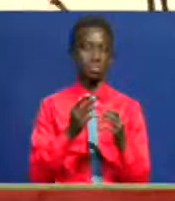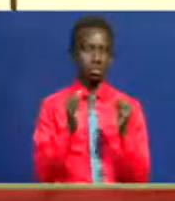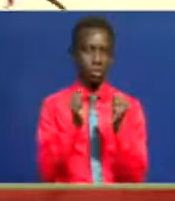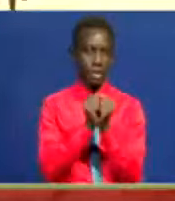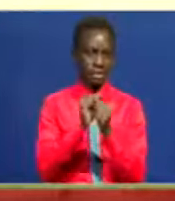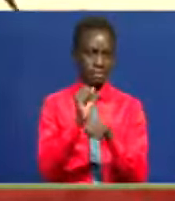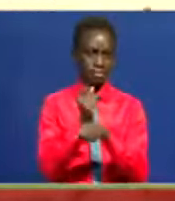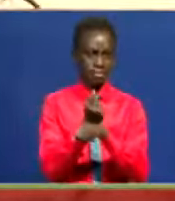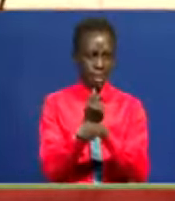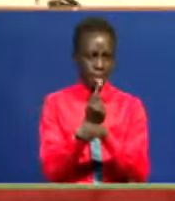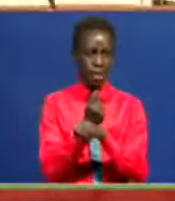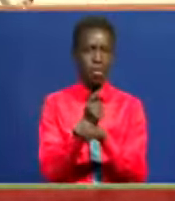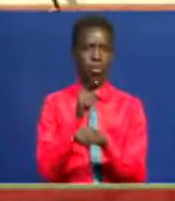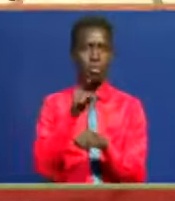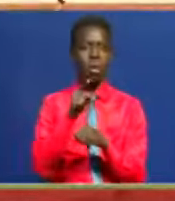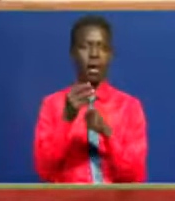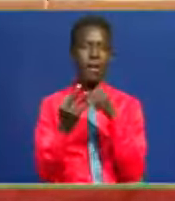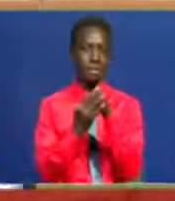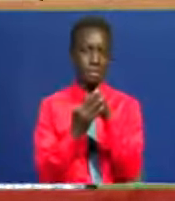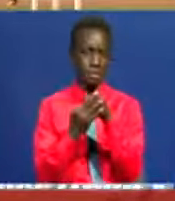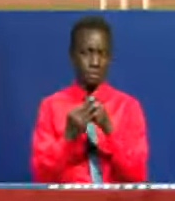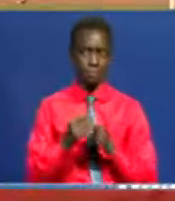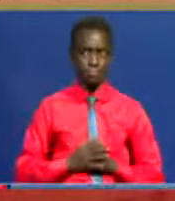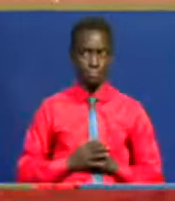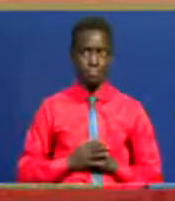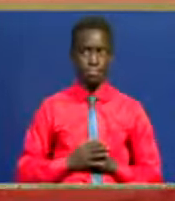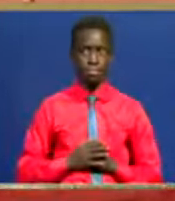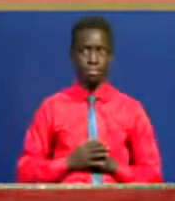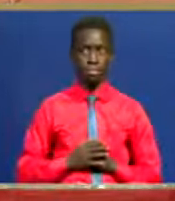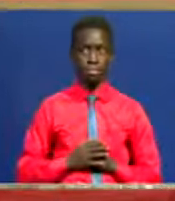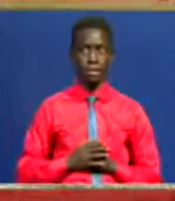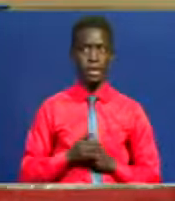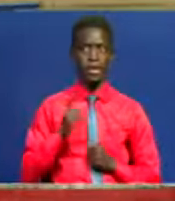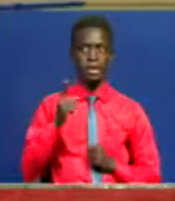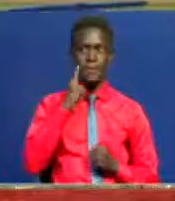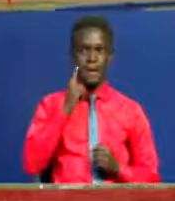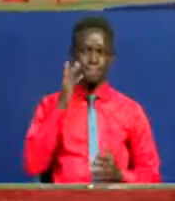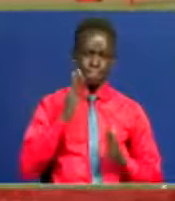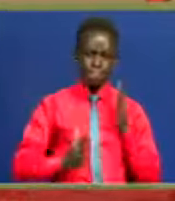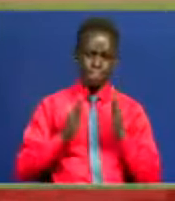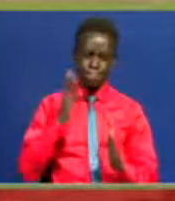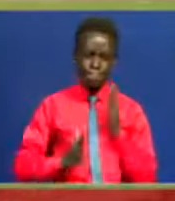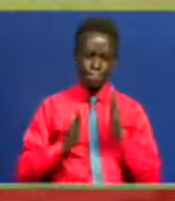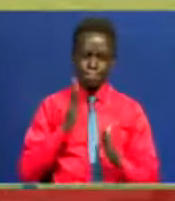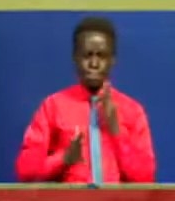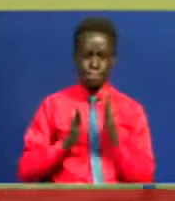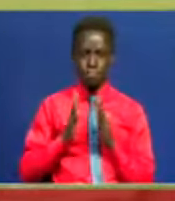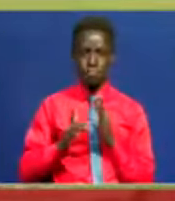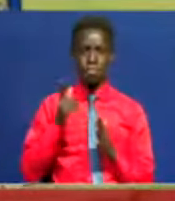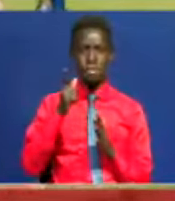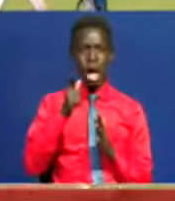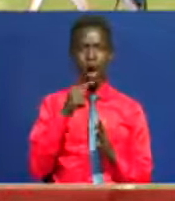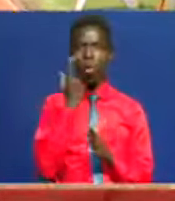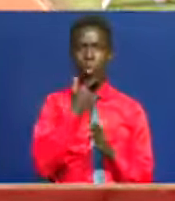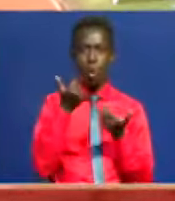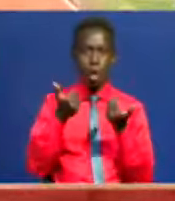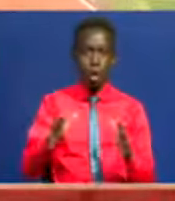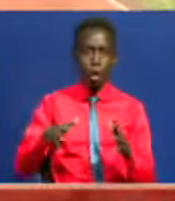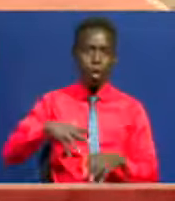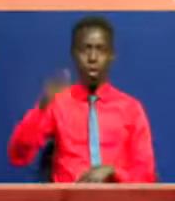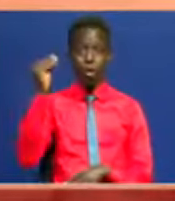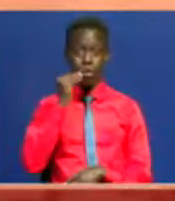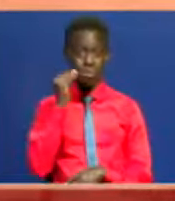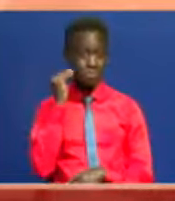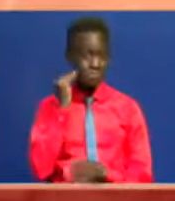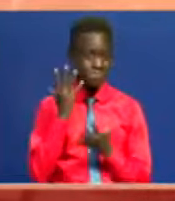10.80. Makabiliano makali pia yalishuhudiwa katika mbio za mchujo za wanaume za mita 200 ambapo